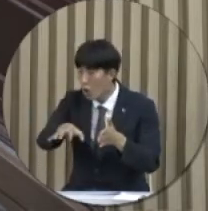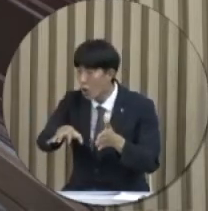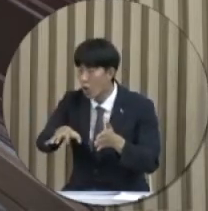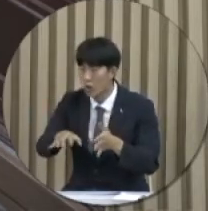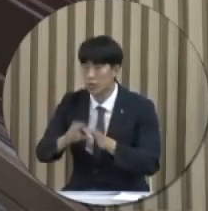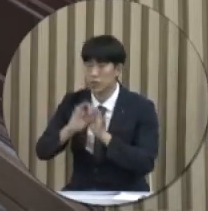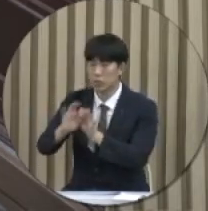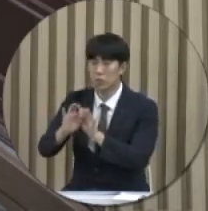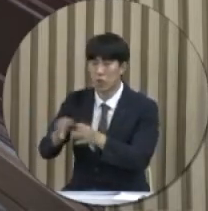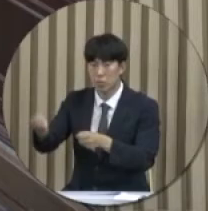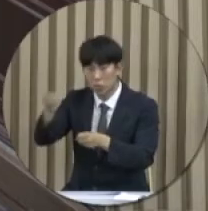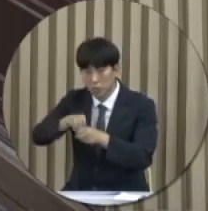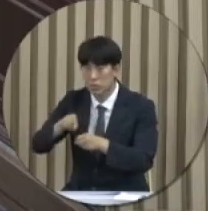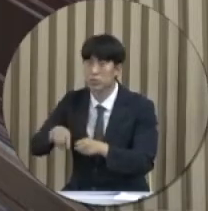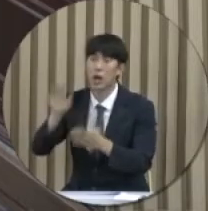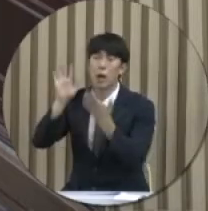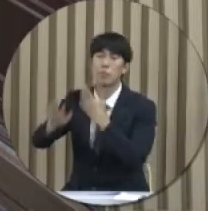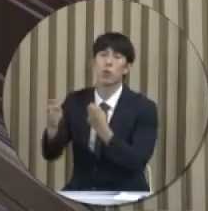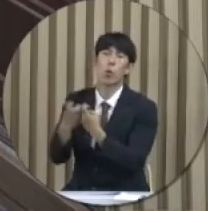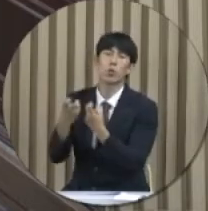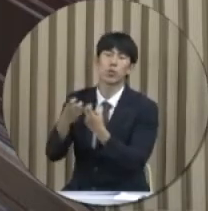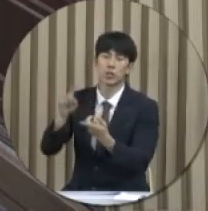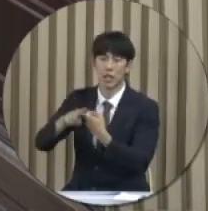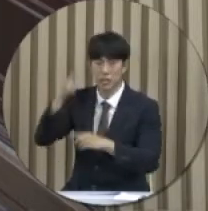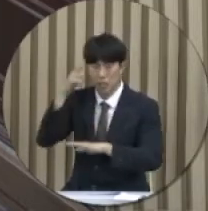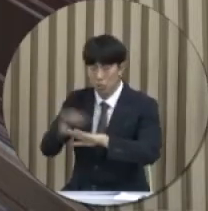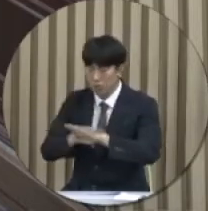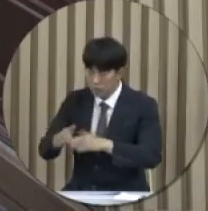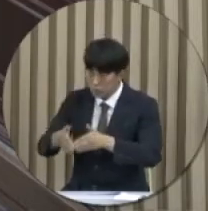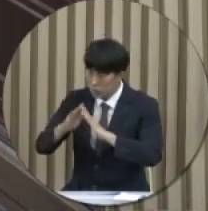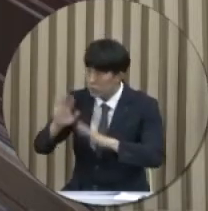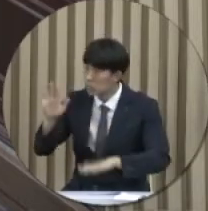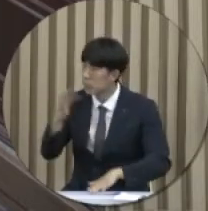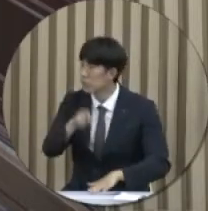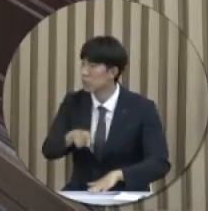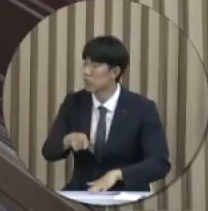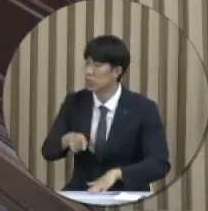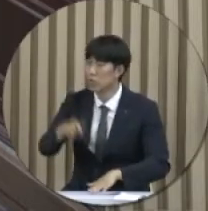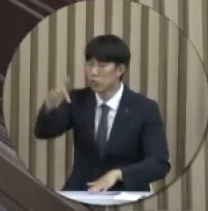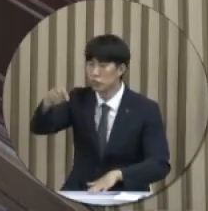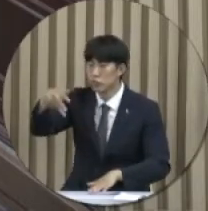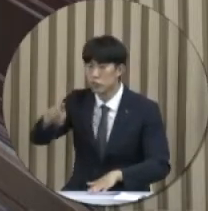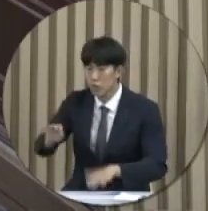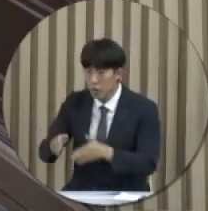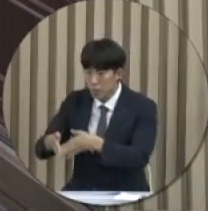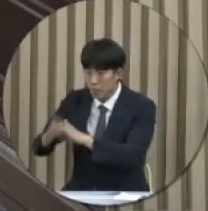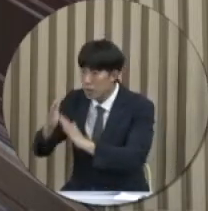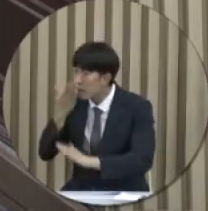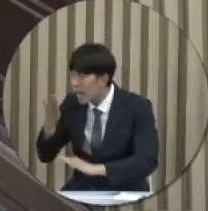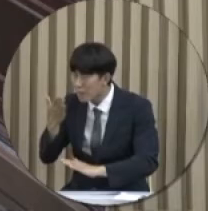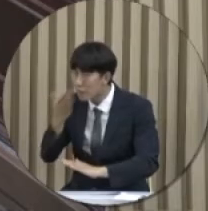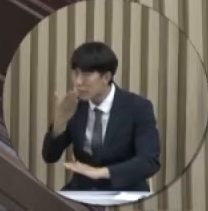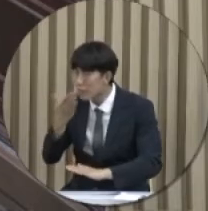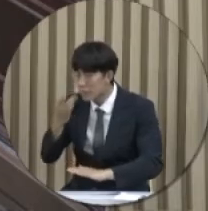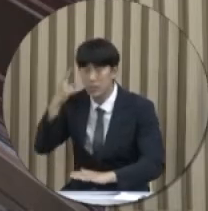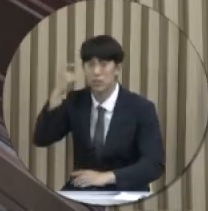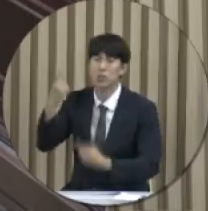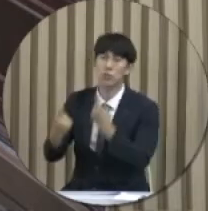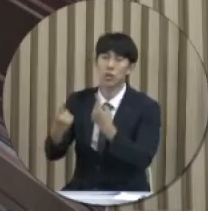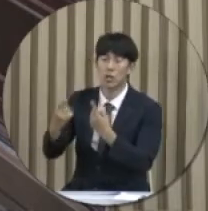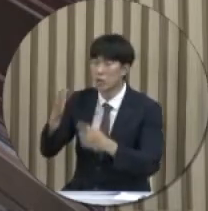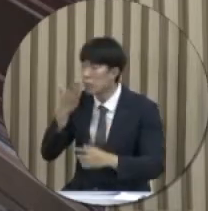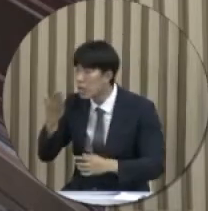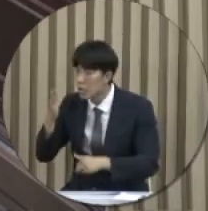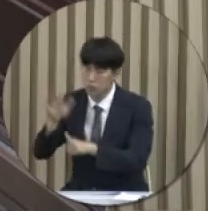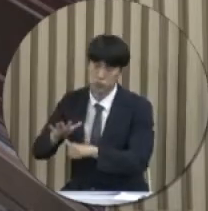함께 어떻게 할 것인가에 대한 로드맵을 짜야 되지. 이게 뭐 구청이 된다는 가정에서 짜는 것보다 구청이 되든 안 되든 그건